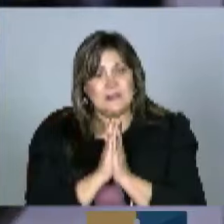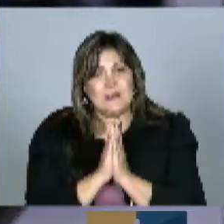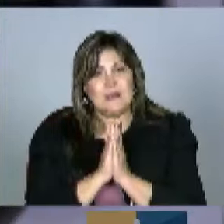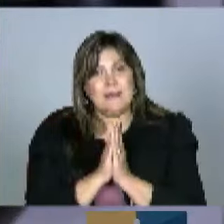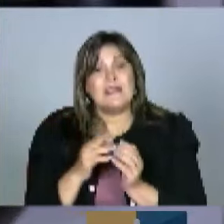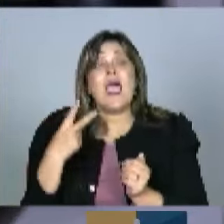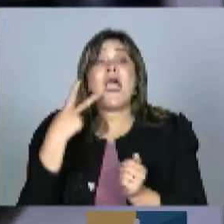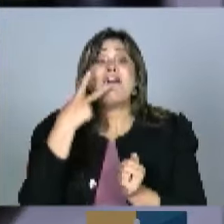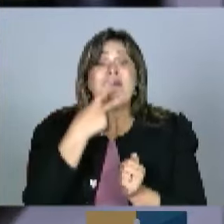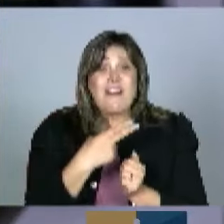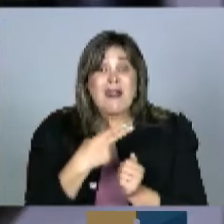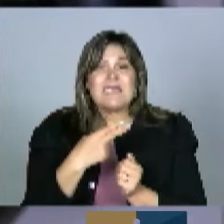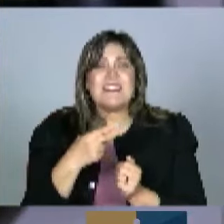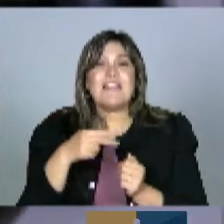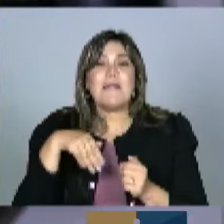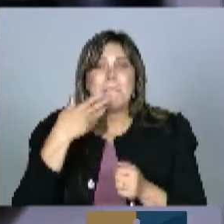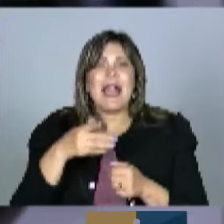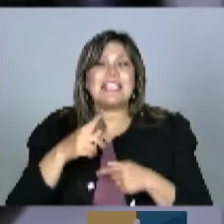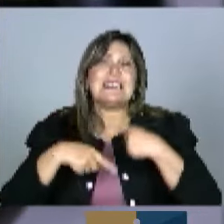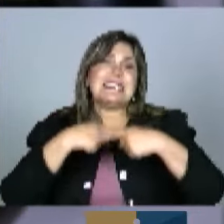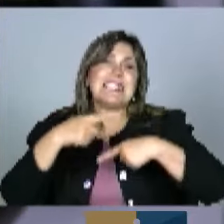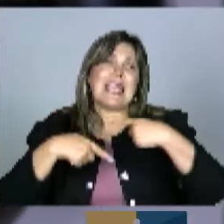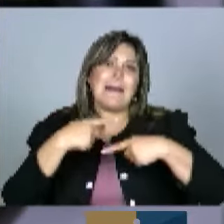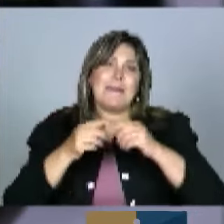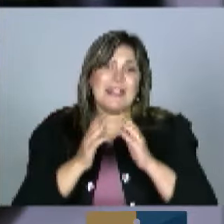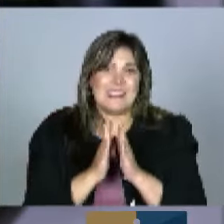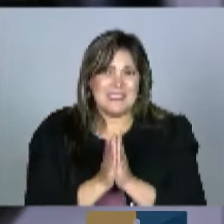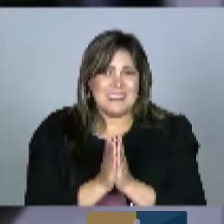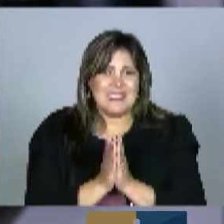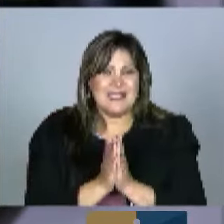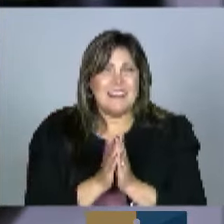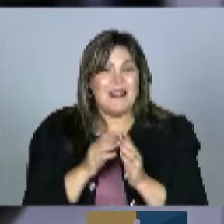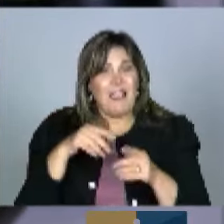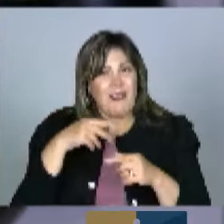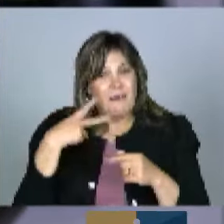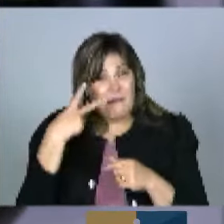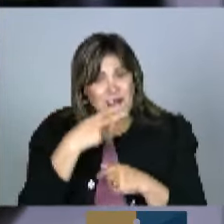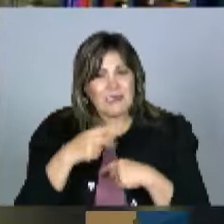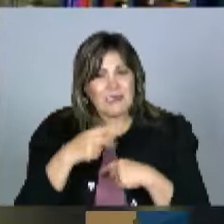لفاصل وبعد الفاصل نكمل موضوعنا عن القضايا المستعجل واجراءاته اعزائي المشاهدين فاصل ونتواصل مع حضراتكم